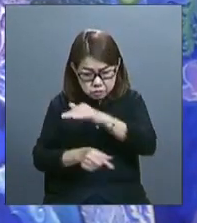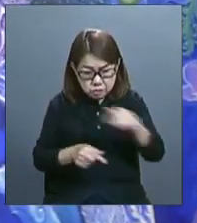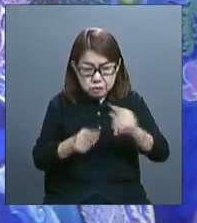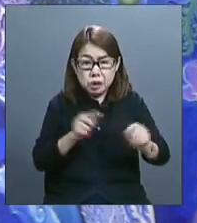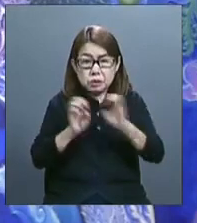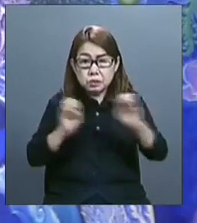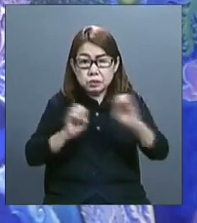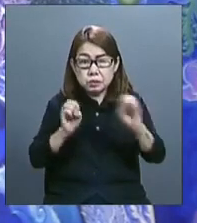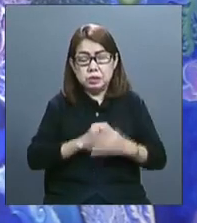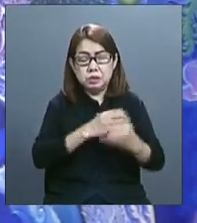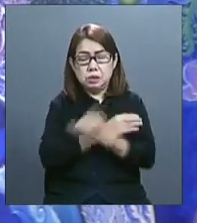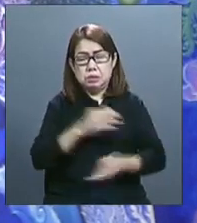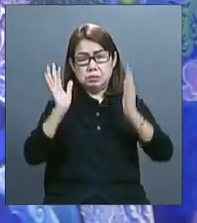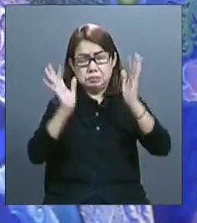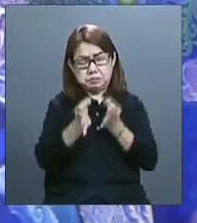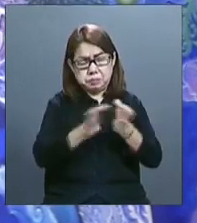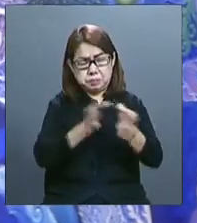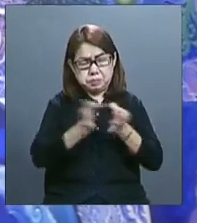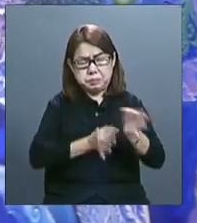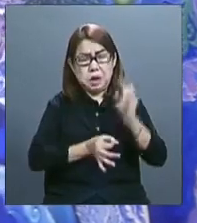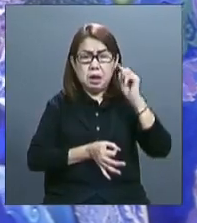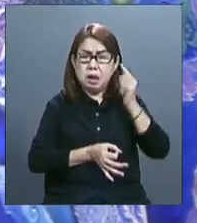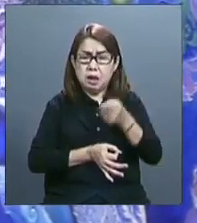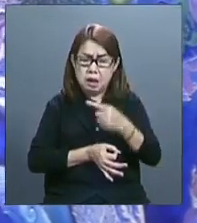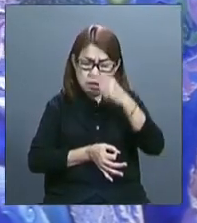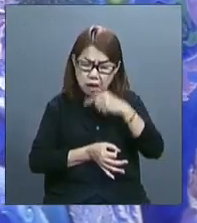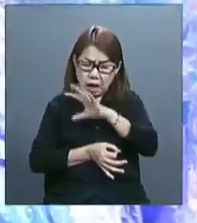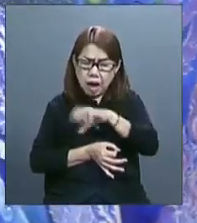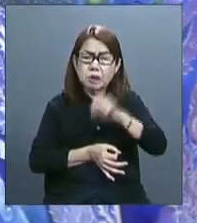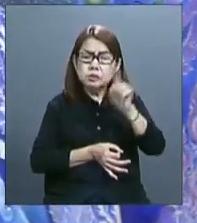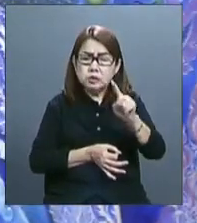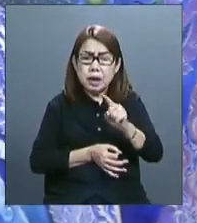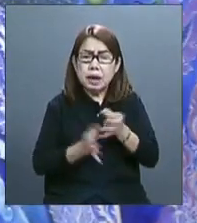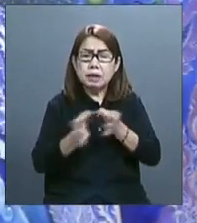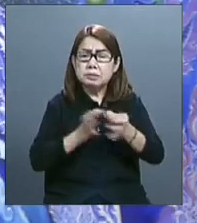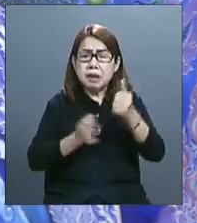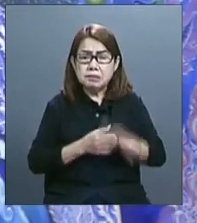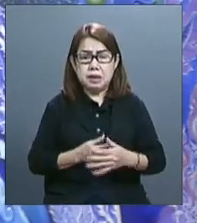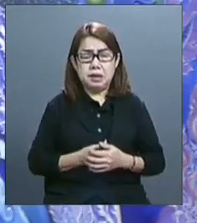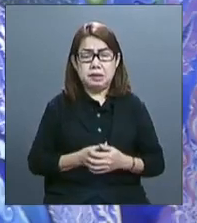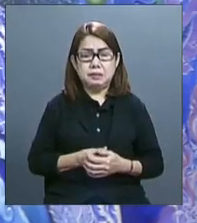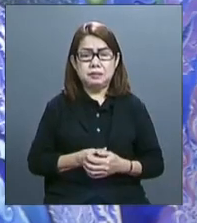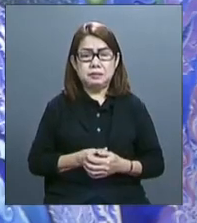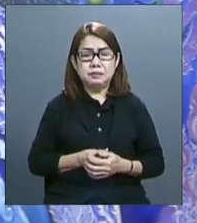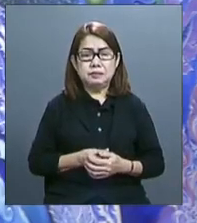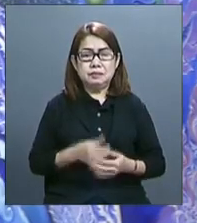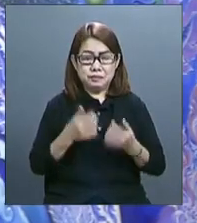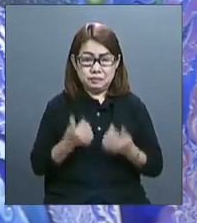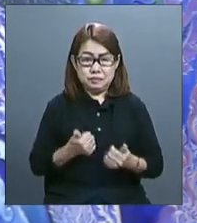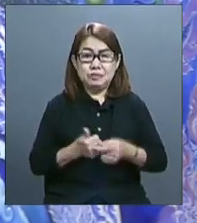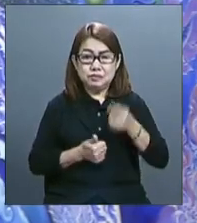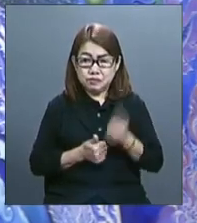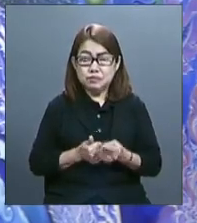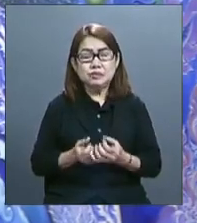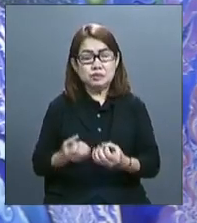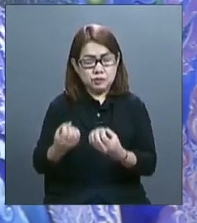างชาติเห็นได้ว่างานศิลปกรรมไทยเนี่ยมันมีที่มาที่ไปอย่างไรไอ้ตัวเหงาเนี่ยมันสอนเรา